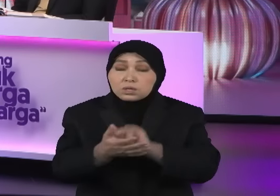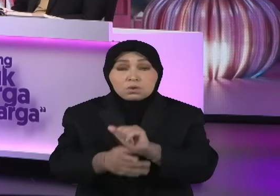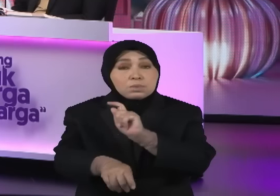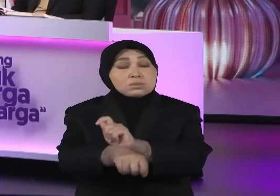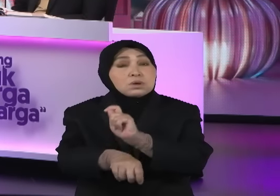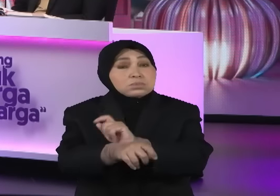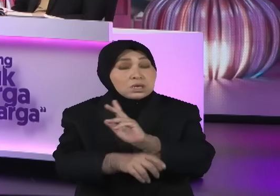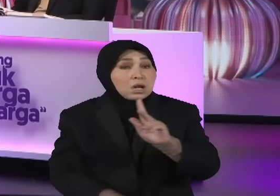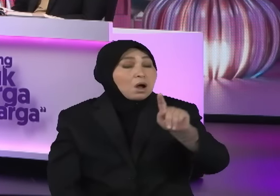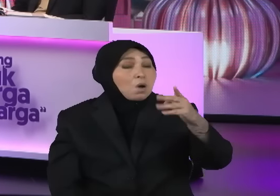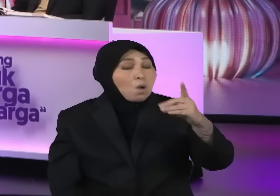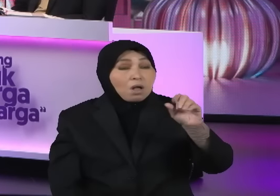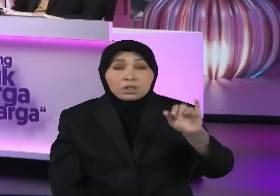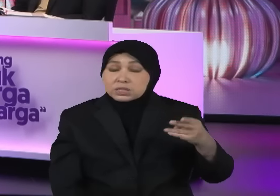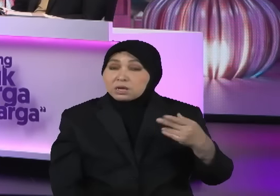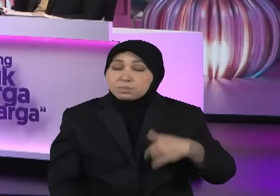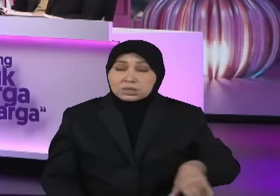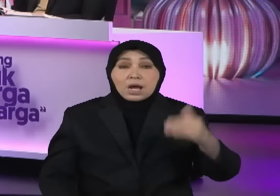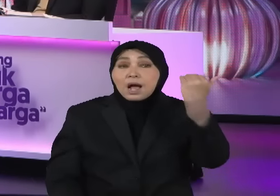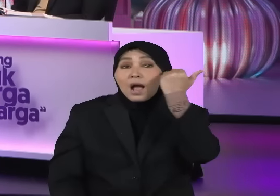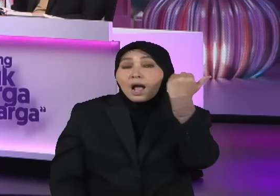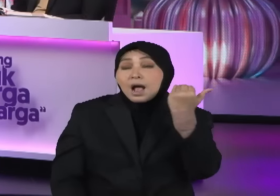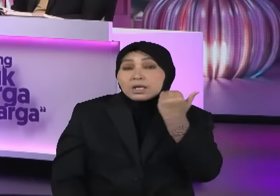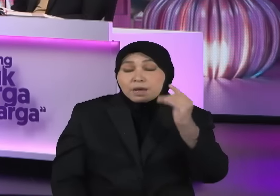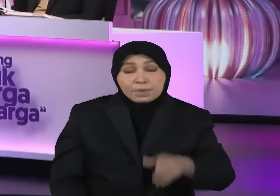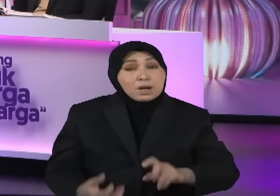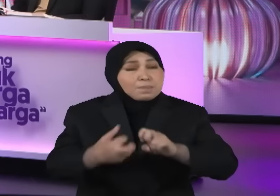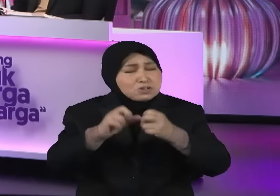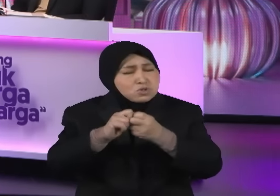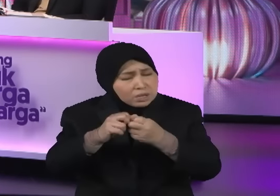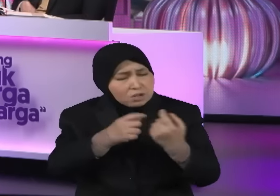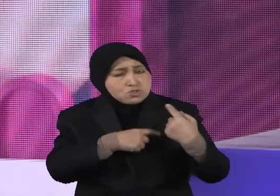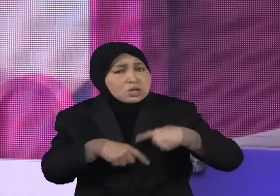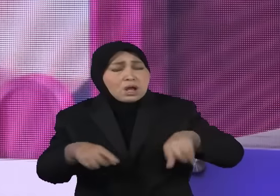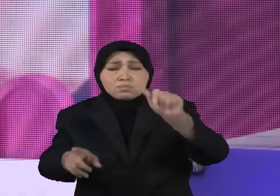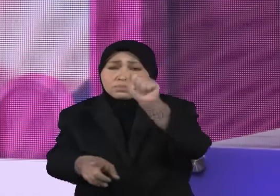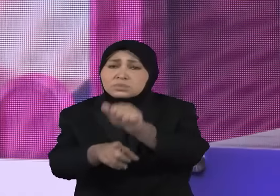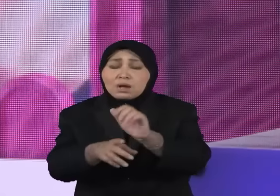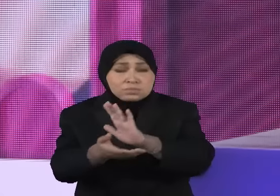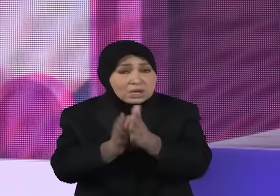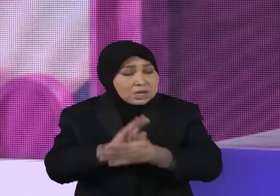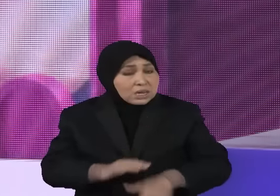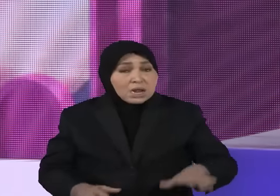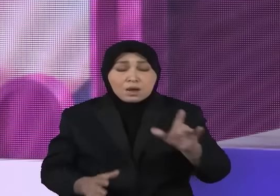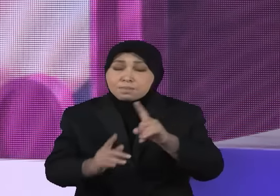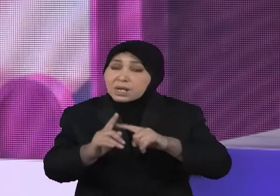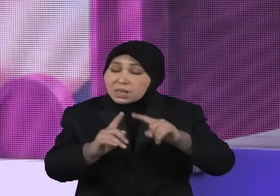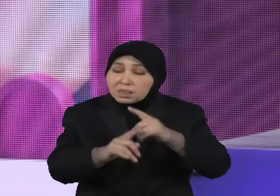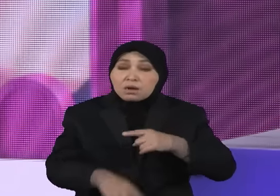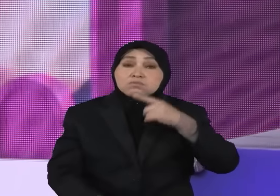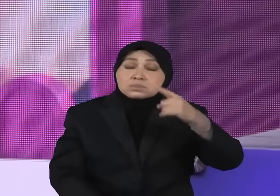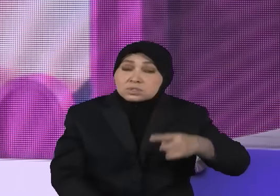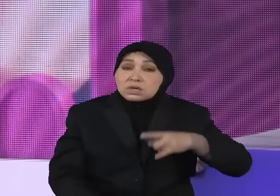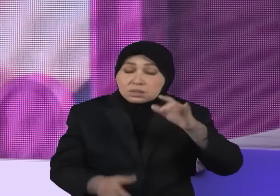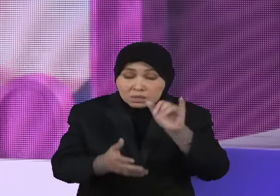sebagai qadi saatnya, sebagai hakim kepada masalah yang sedang melanda. Jadi fa in usira ala